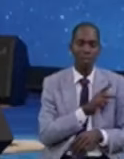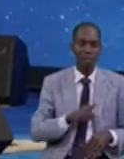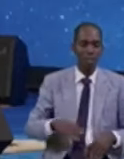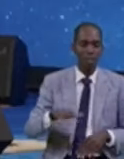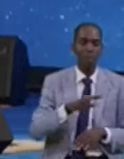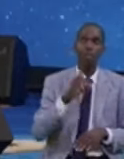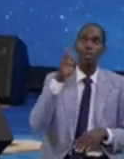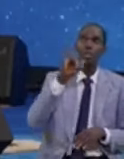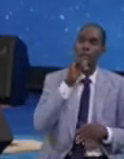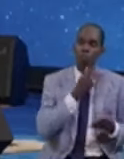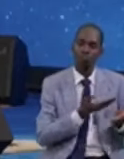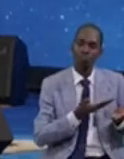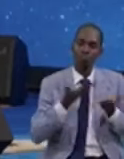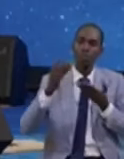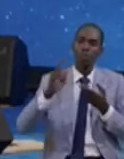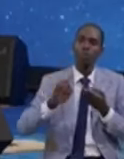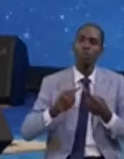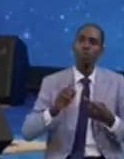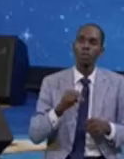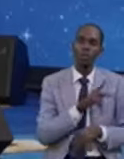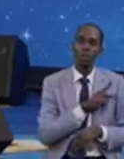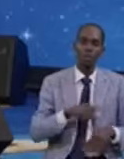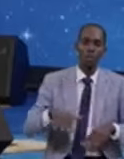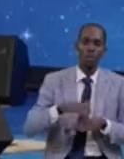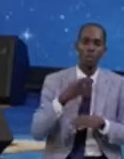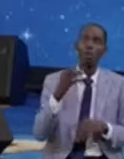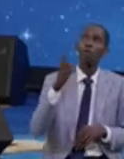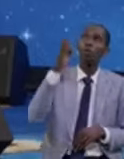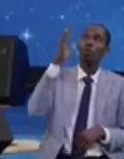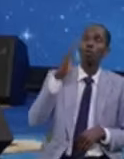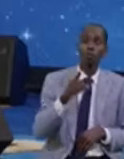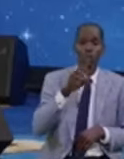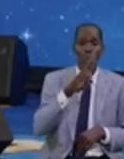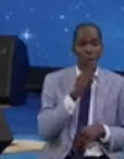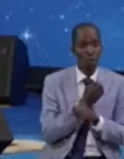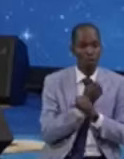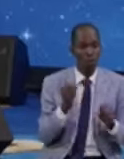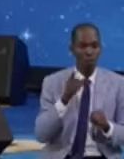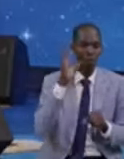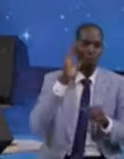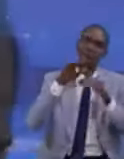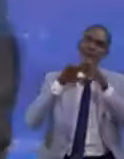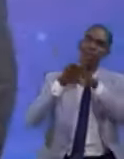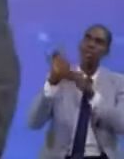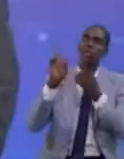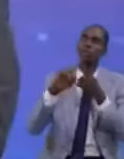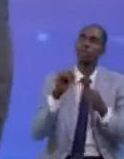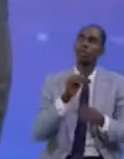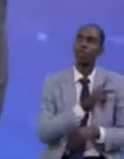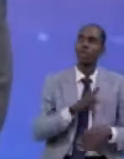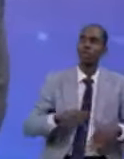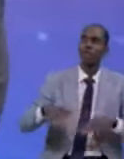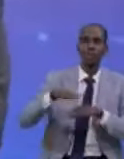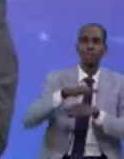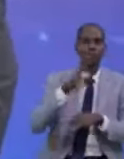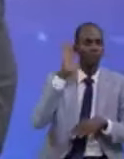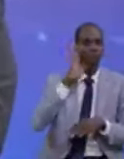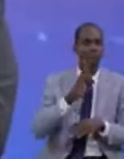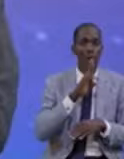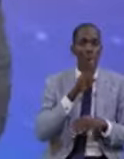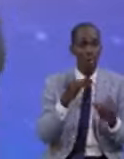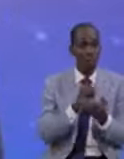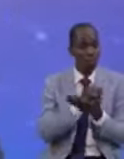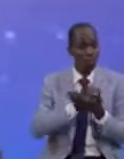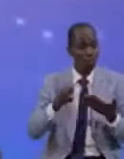royaume de Dieu tu es né de nouveau tu vas entrer dans le royaume tu es sanctifié tu vas plus profond dans le